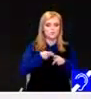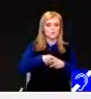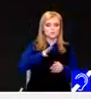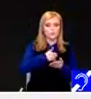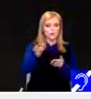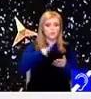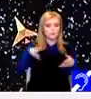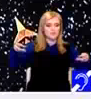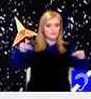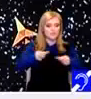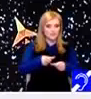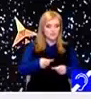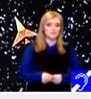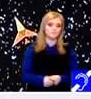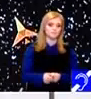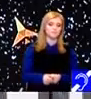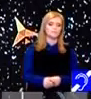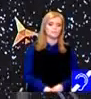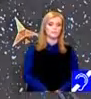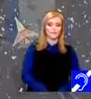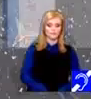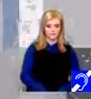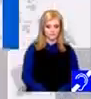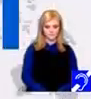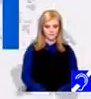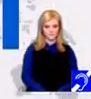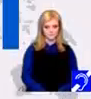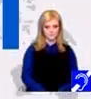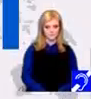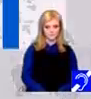domeniul tehnologiilor informaționale la un an de la lansare.